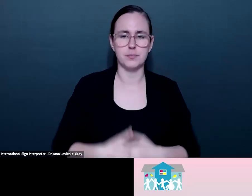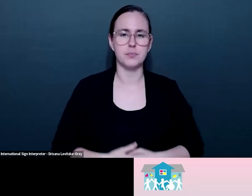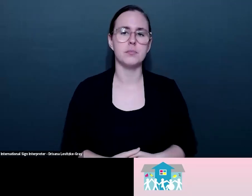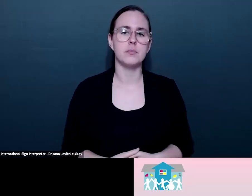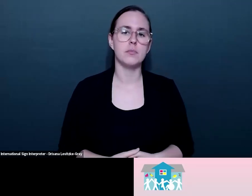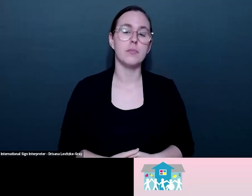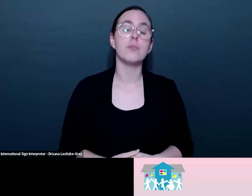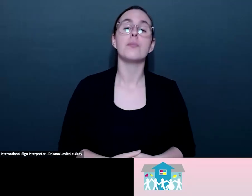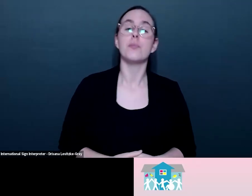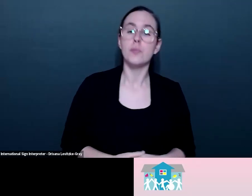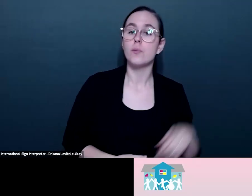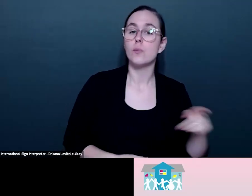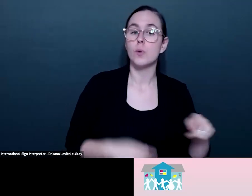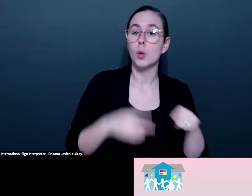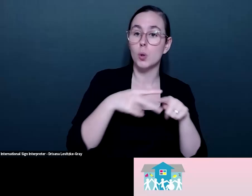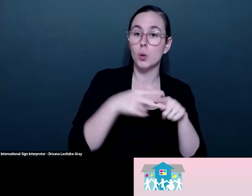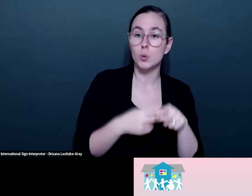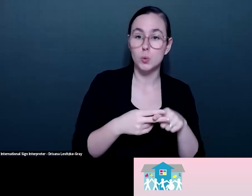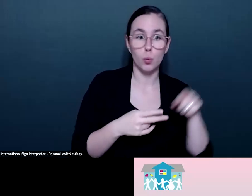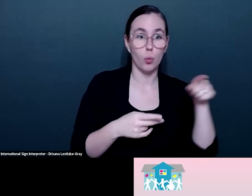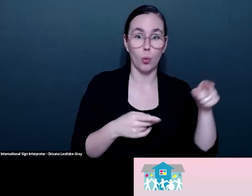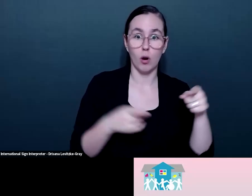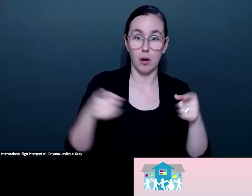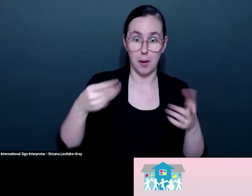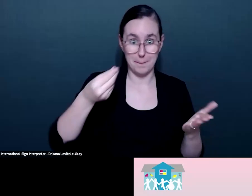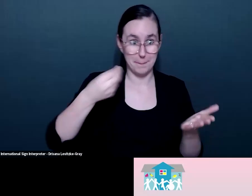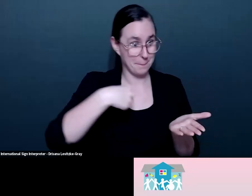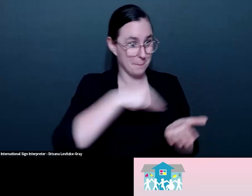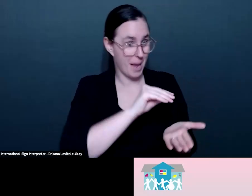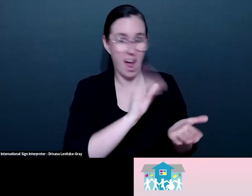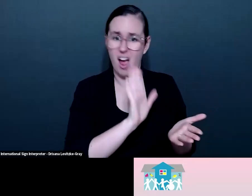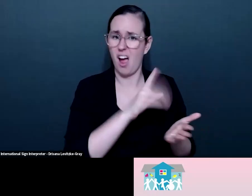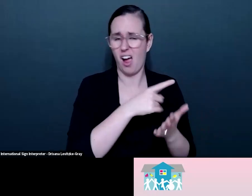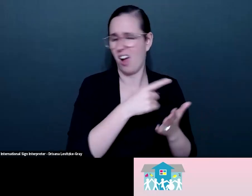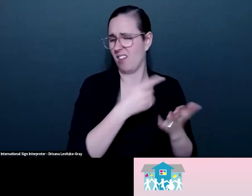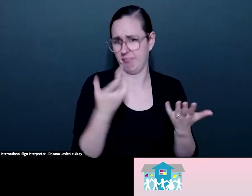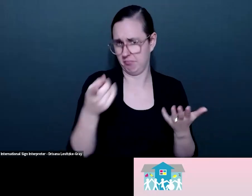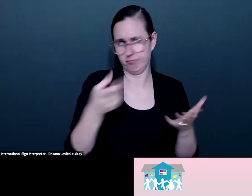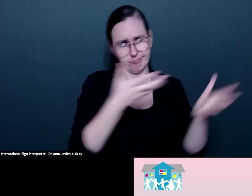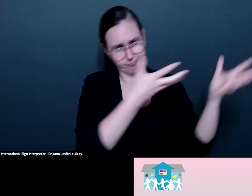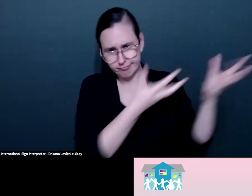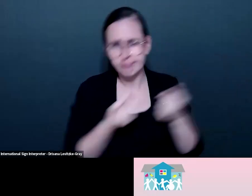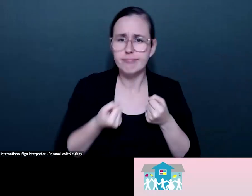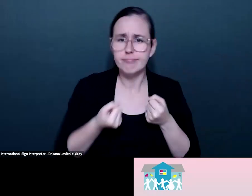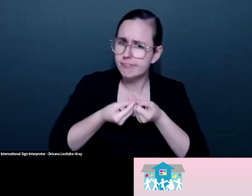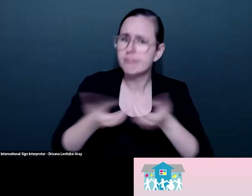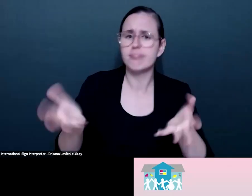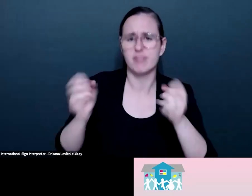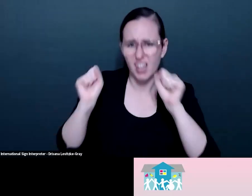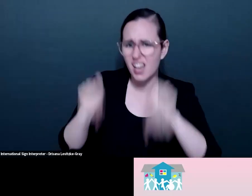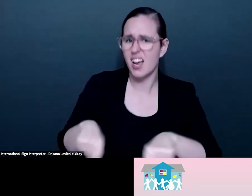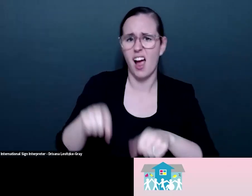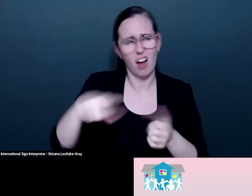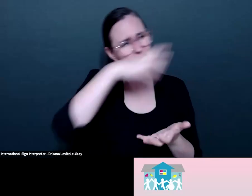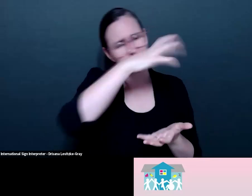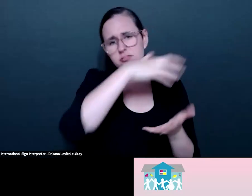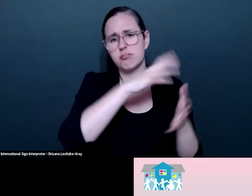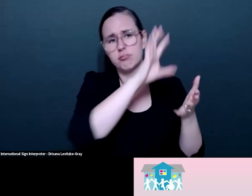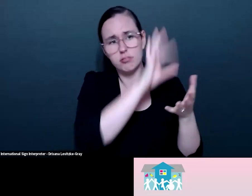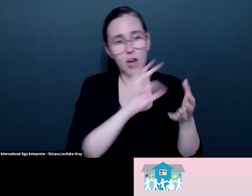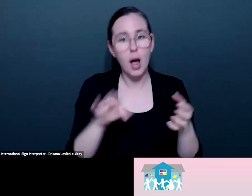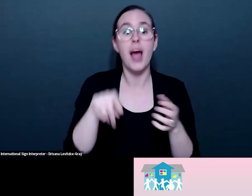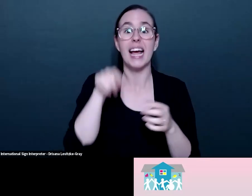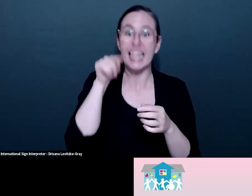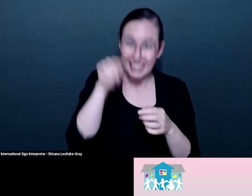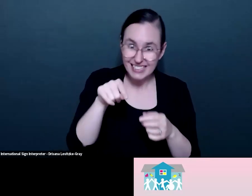réponse est oui. Donc, on produit des états quantitatifs et qualitatifs. Certaines fois, je peux vous